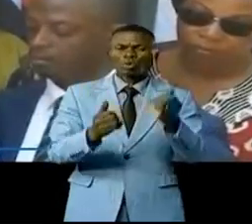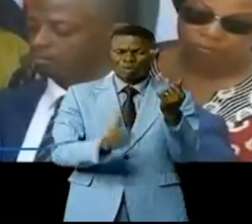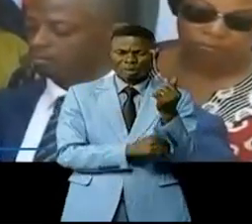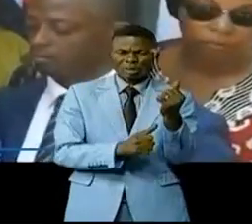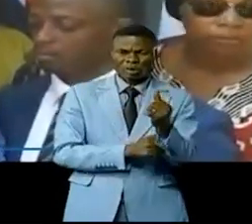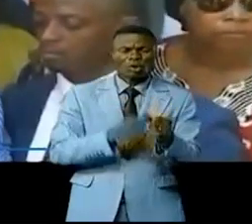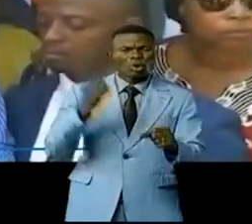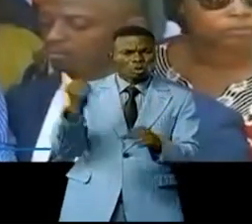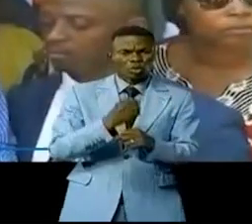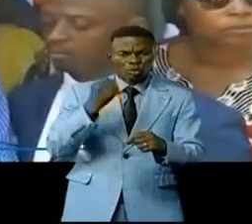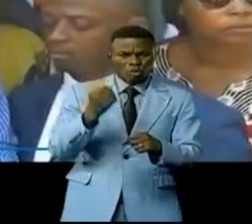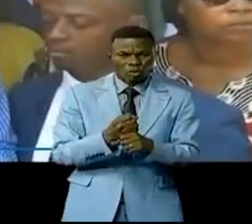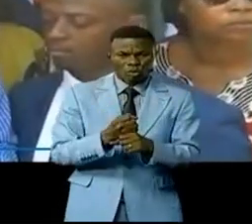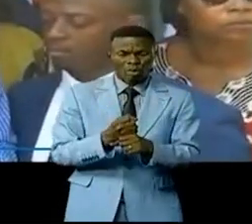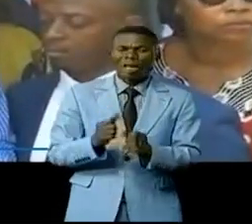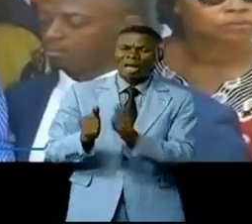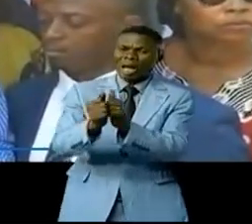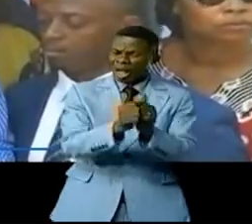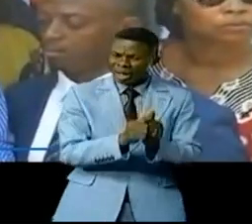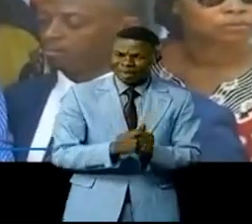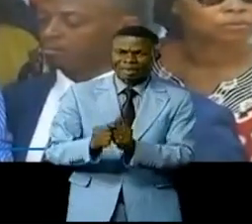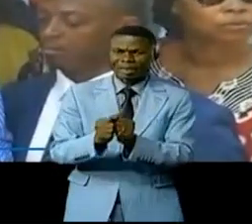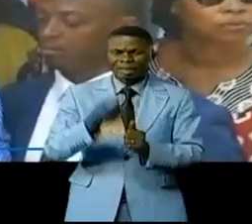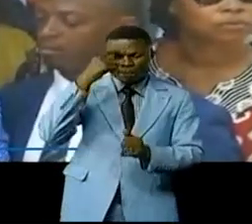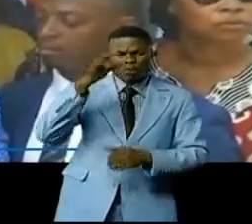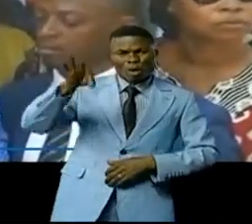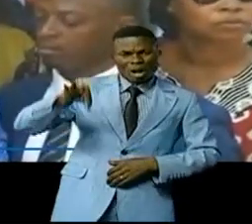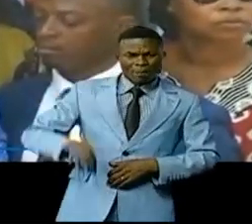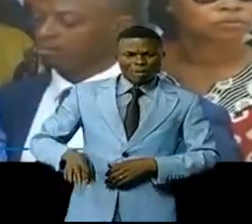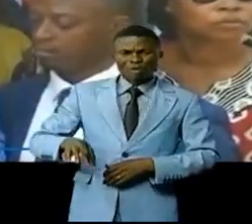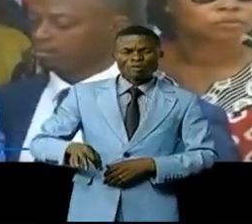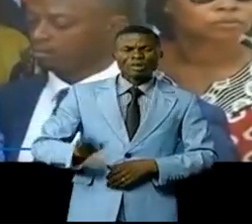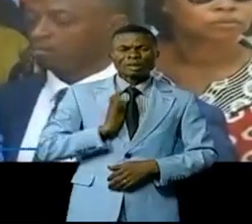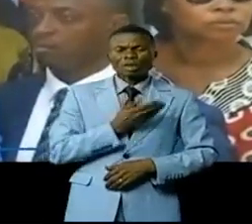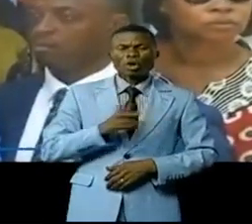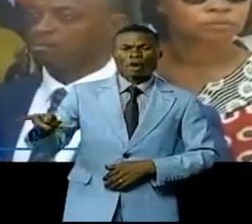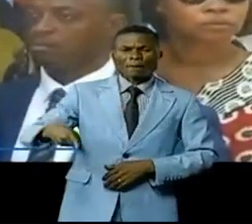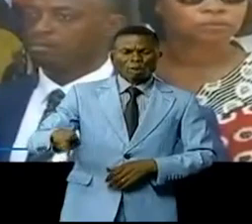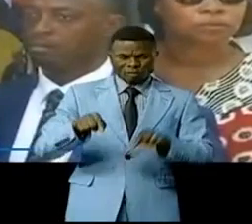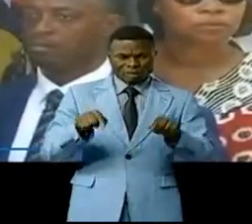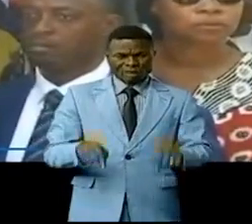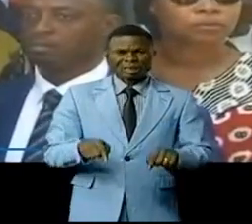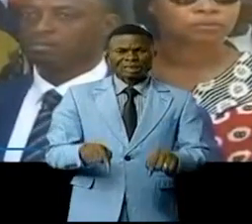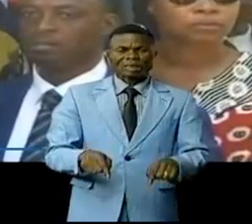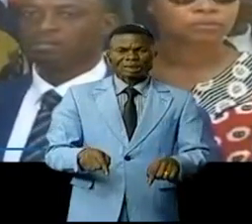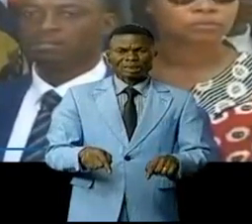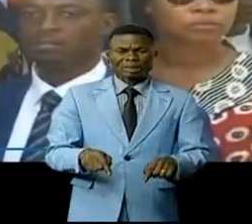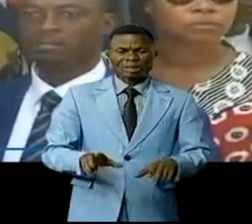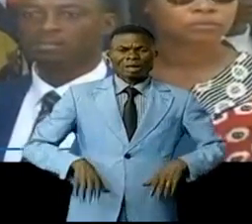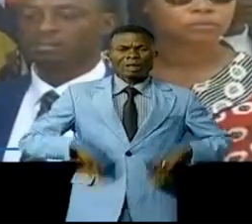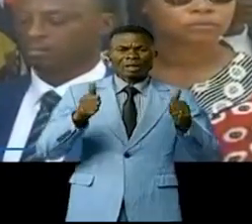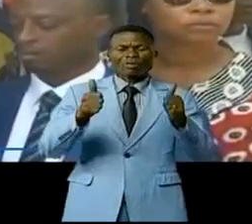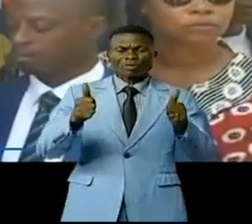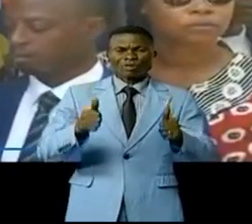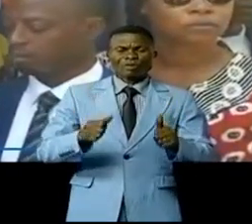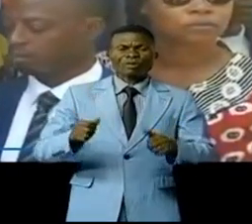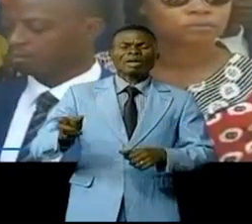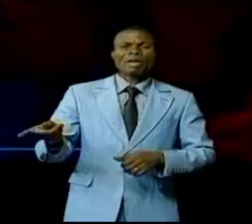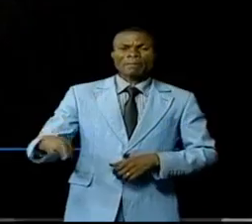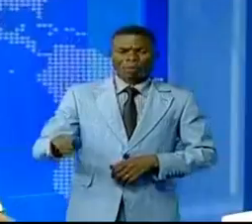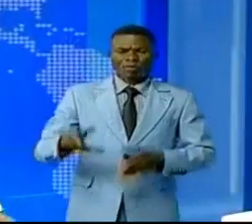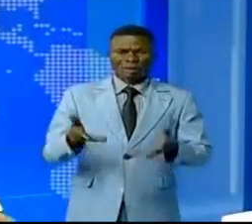Nous travaillerons ensemble pour le bien de la province du Sankuru. Que vivent les Sankuru.